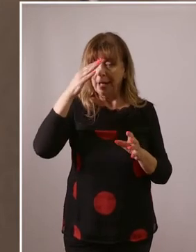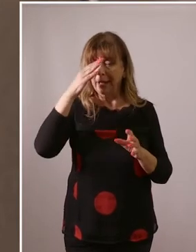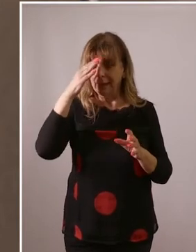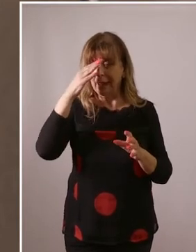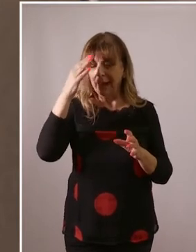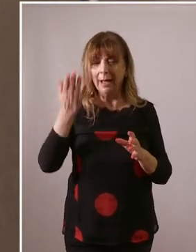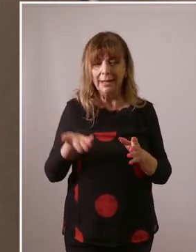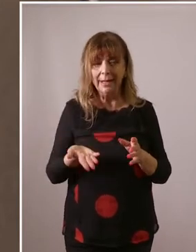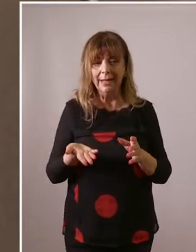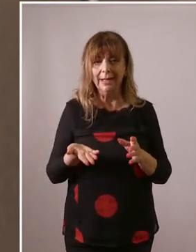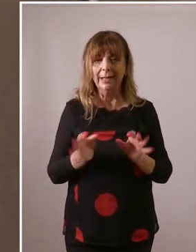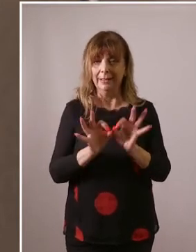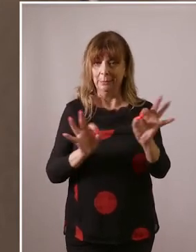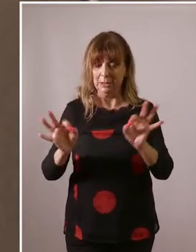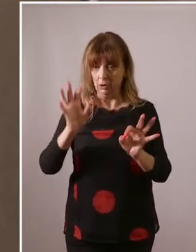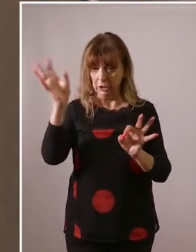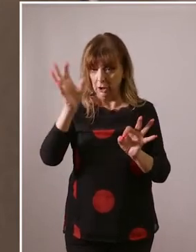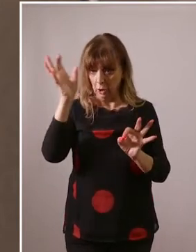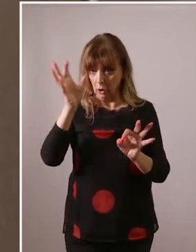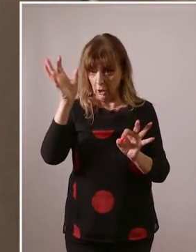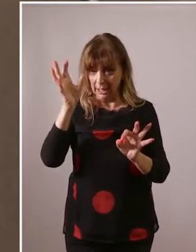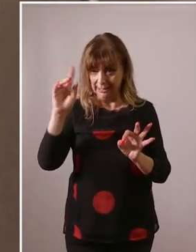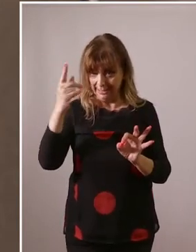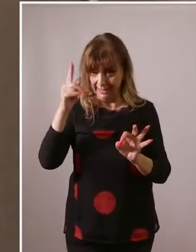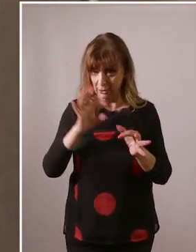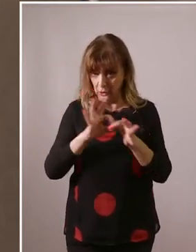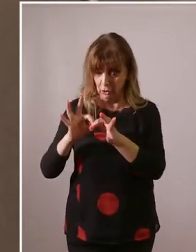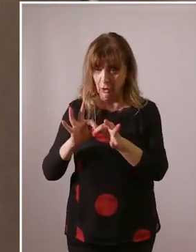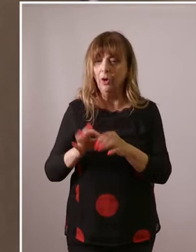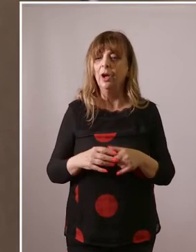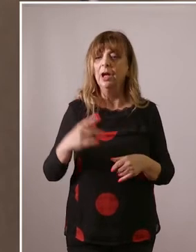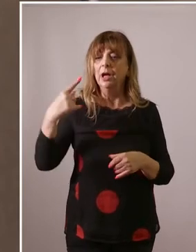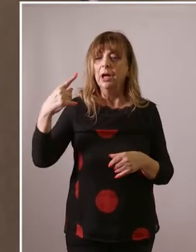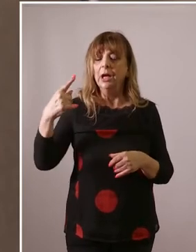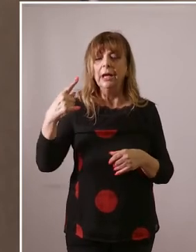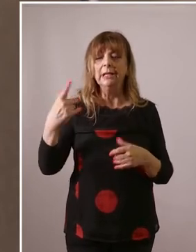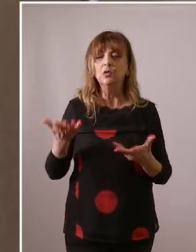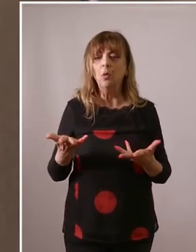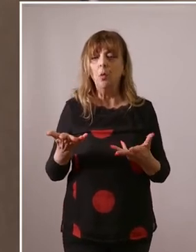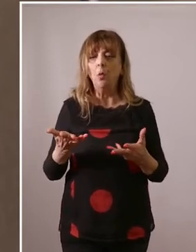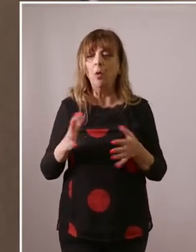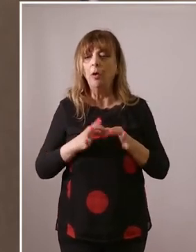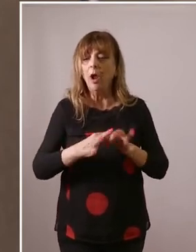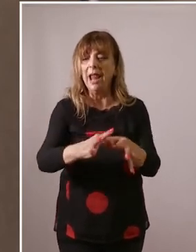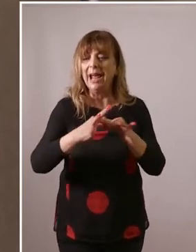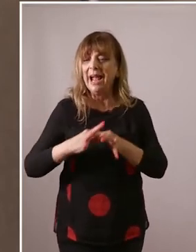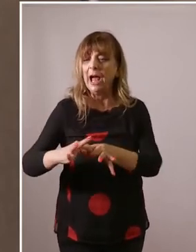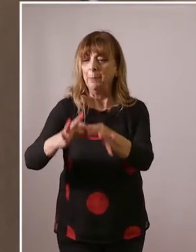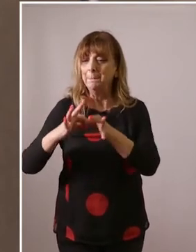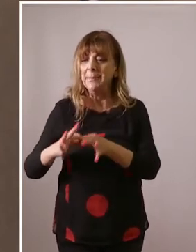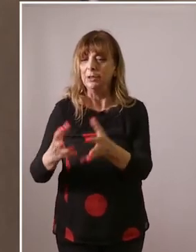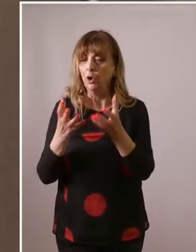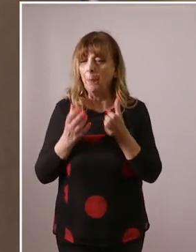sia la dimensione teorica del diritto che la le sue rifrazioni pratiche che le sue rifrazioni